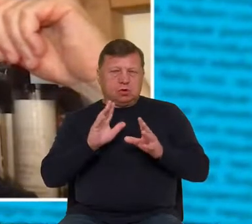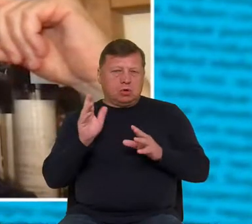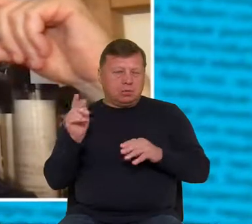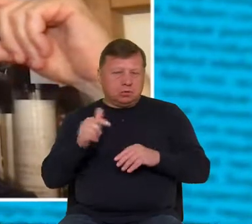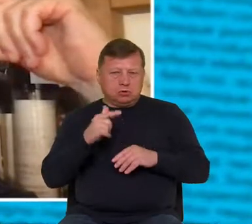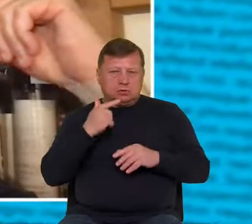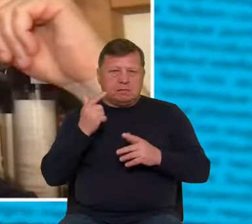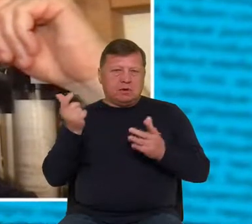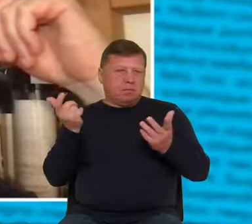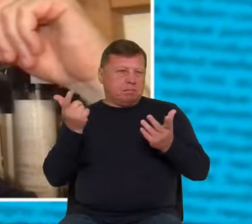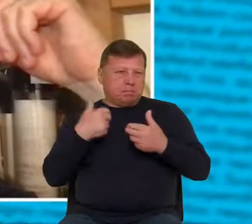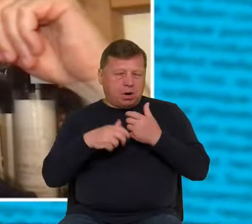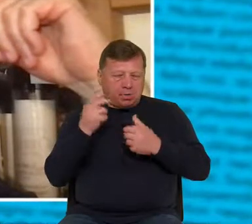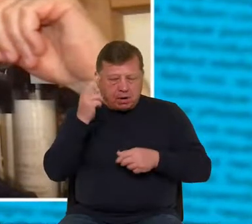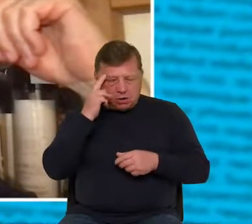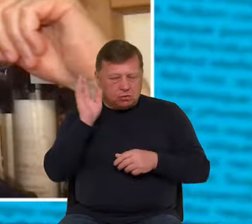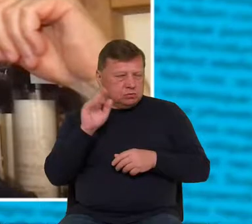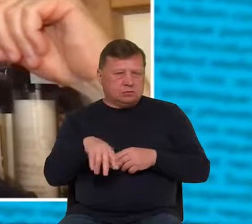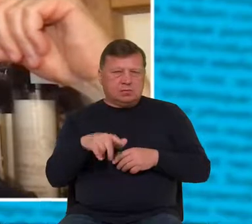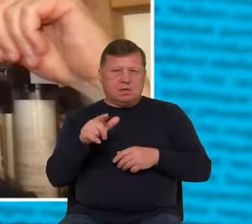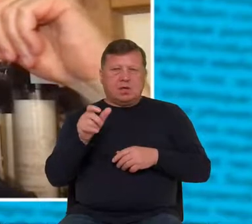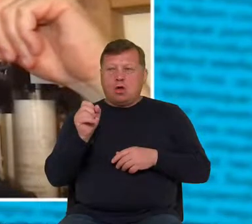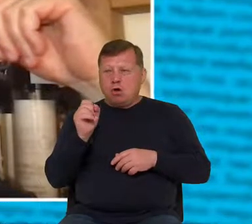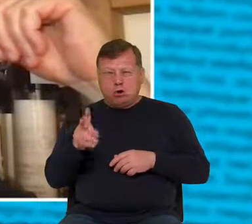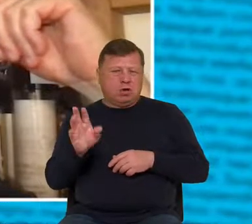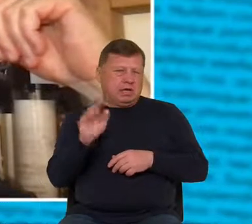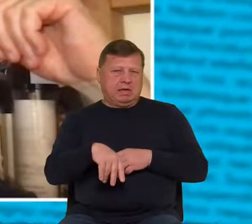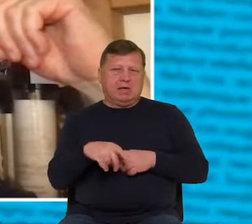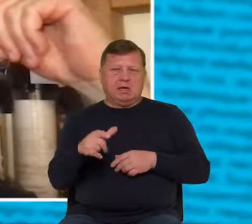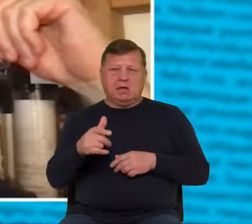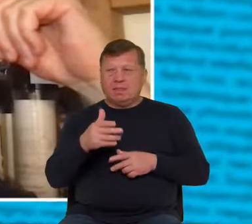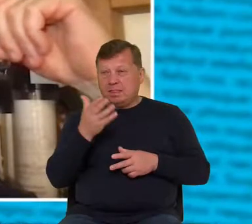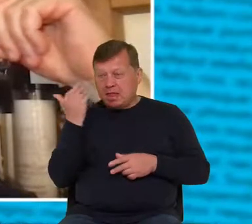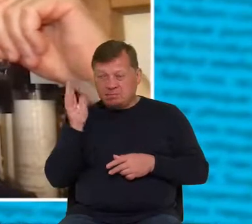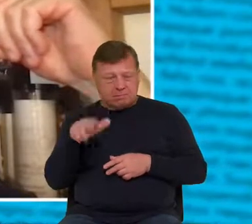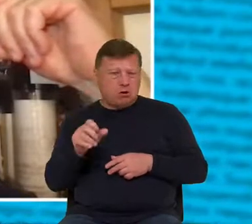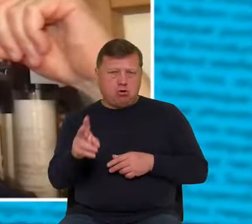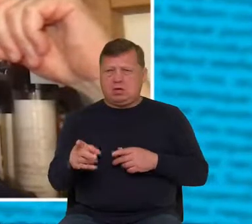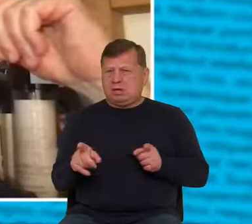wprawieni w zakopotanie, okej, jeżeli mówimy nie wiem po angielsku,